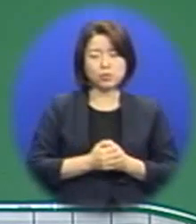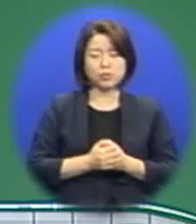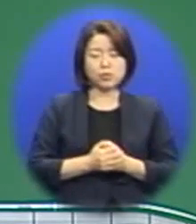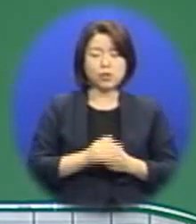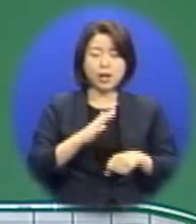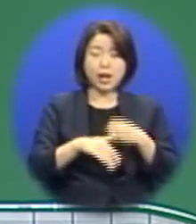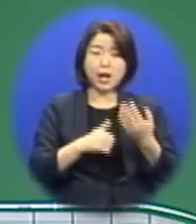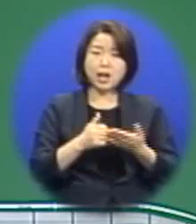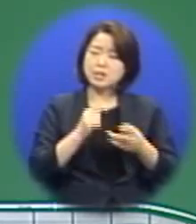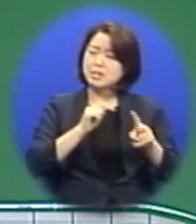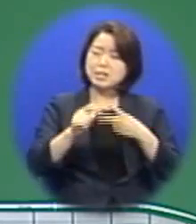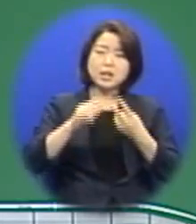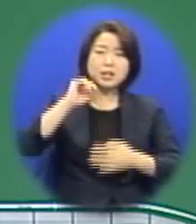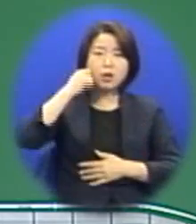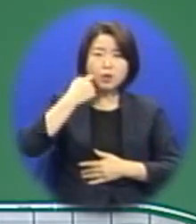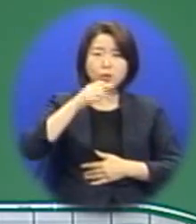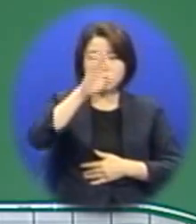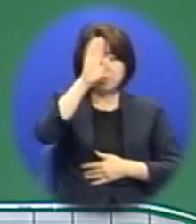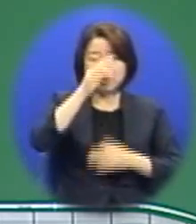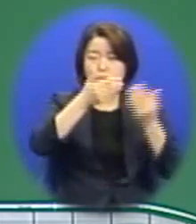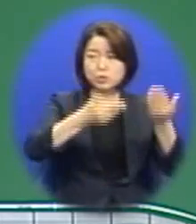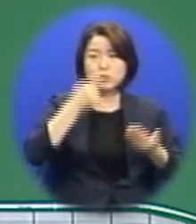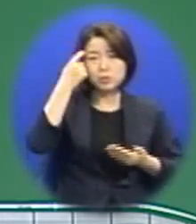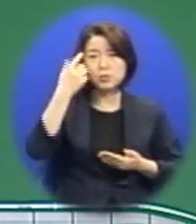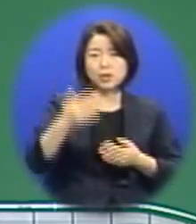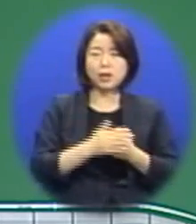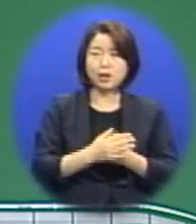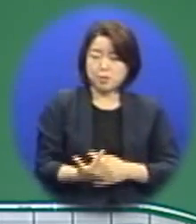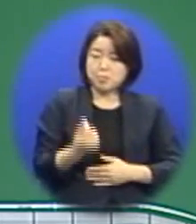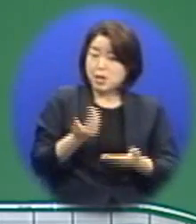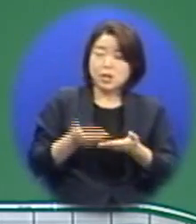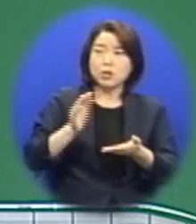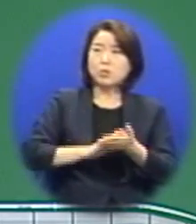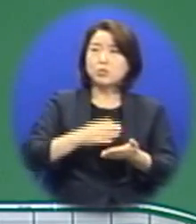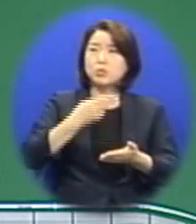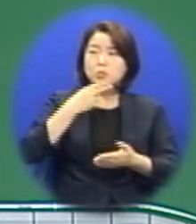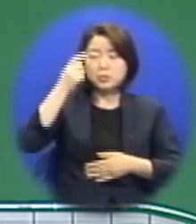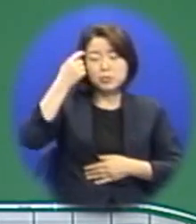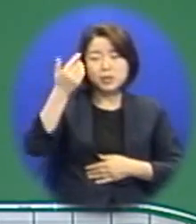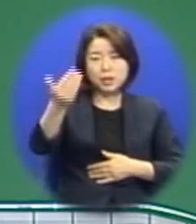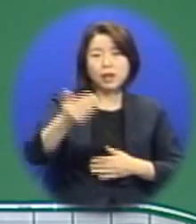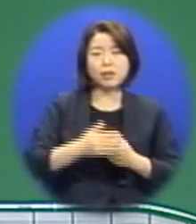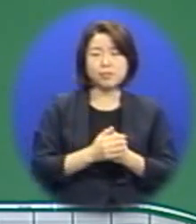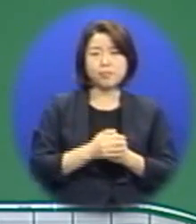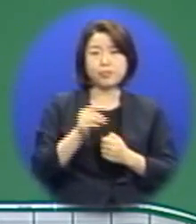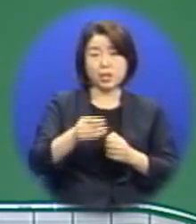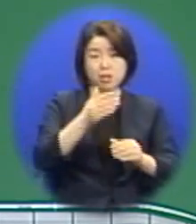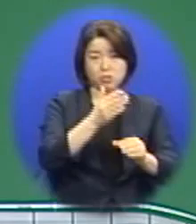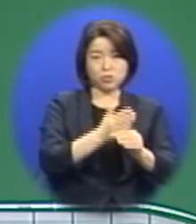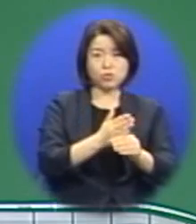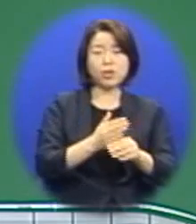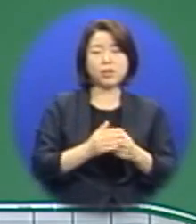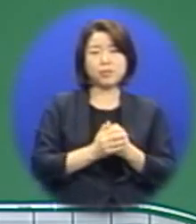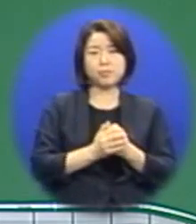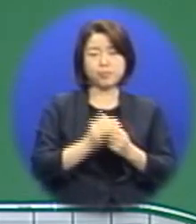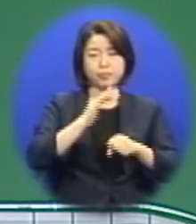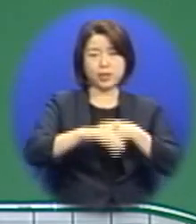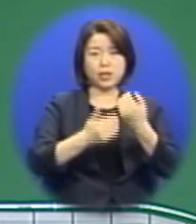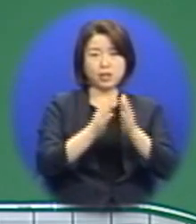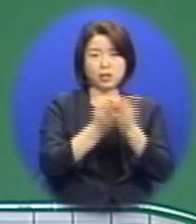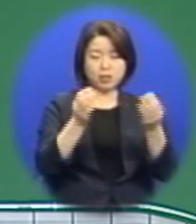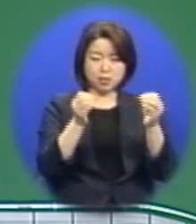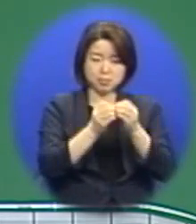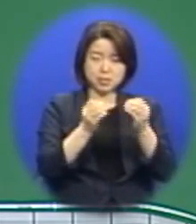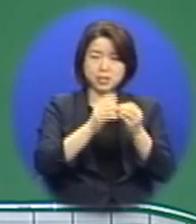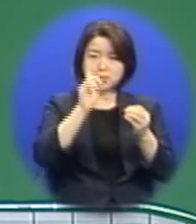이해할 수 없는 질병을 주십니까? 왜 빨리 고쳐주시지 않습니까? 그러다가 성경 말씀 한